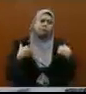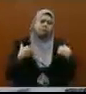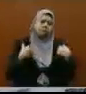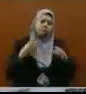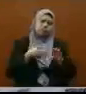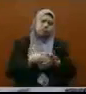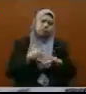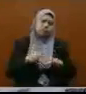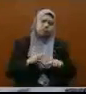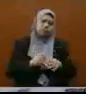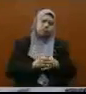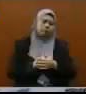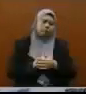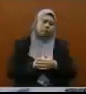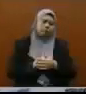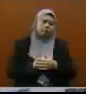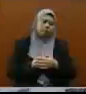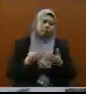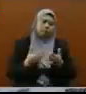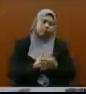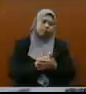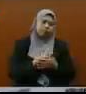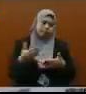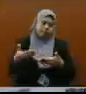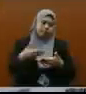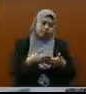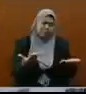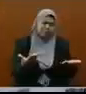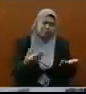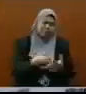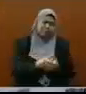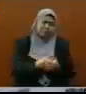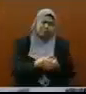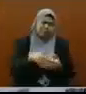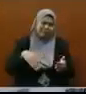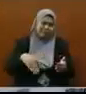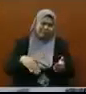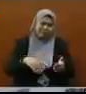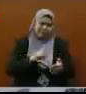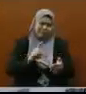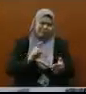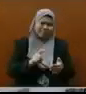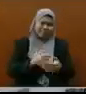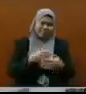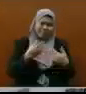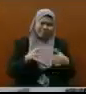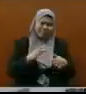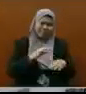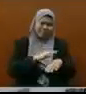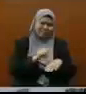serta dalam perbahasan. Baru intro. Oh, intro. Baru intro. Tak boleh masuk sikit sebab dah sebut nama tadi.